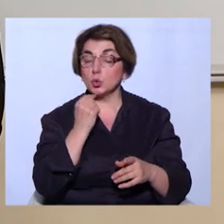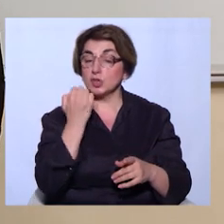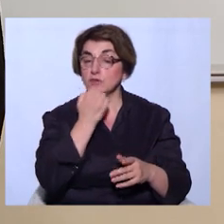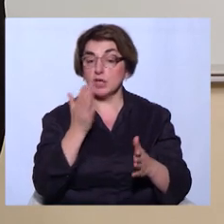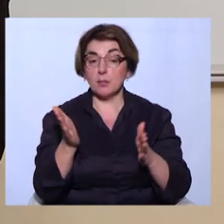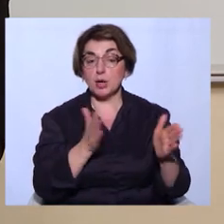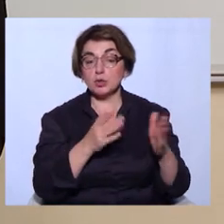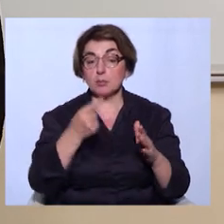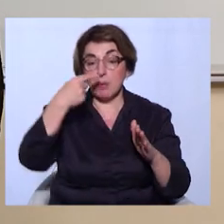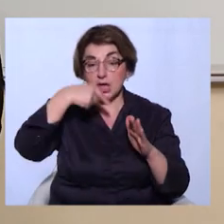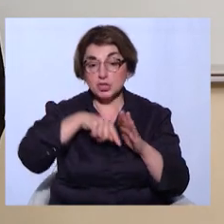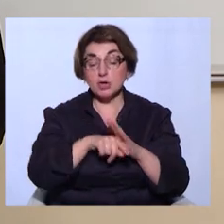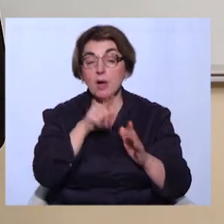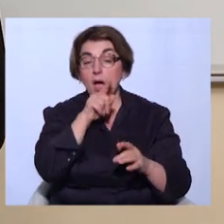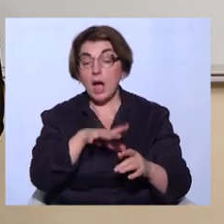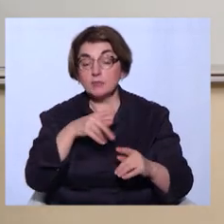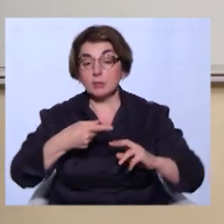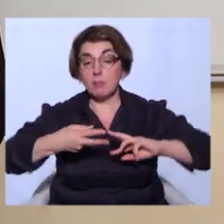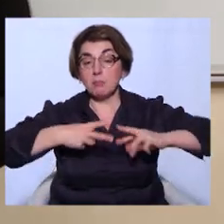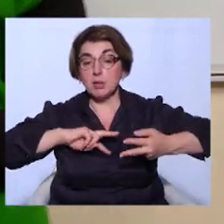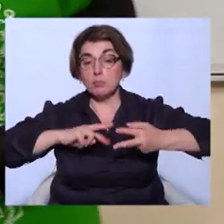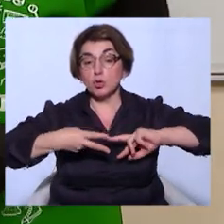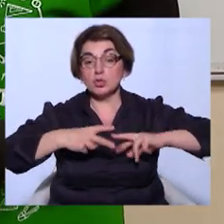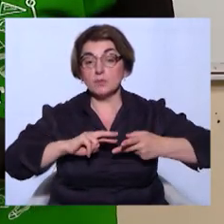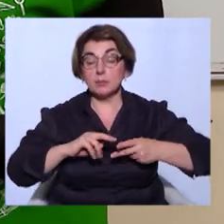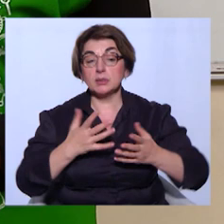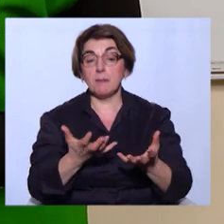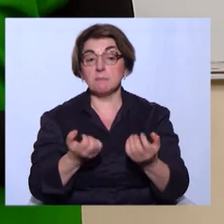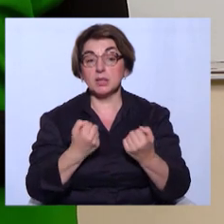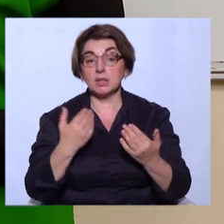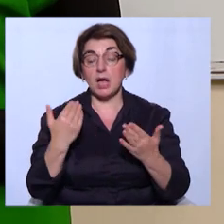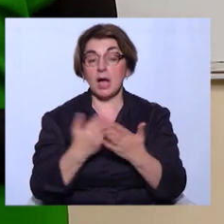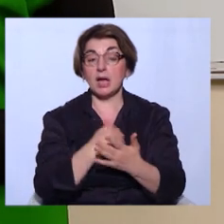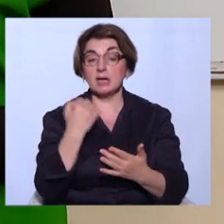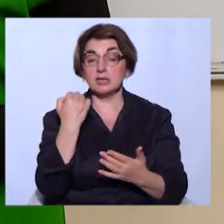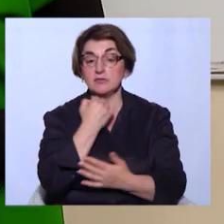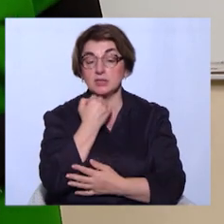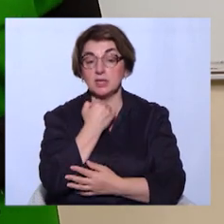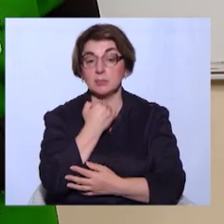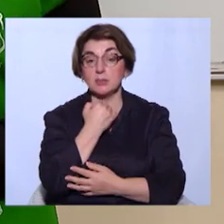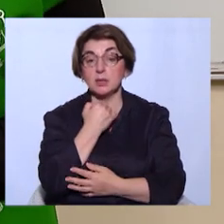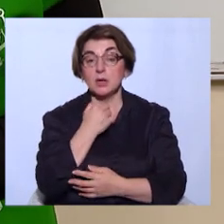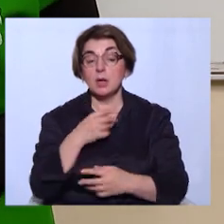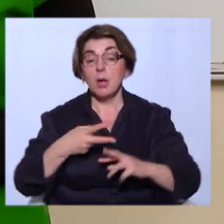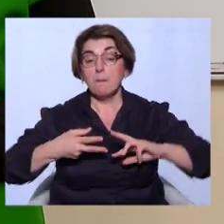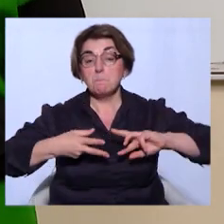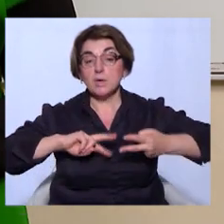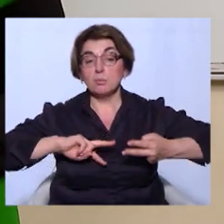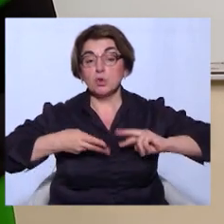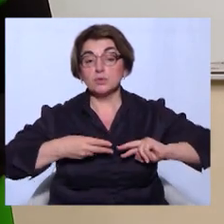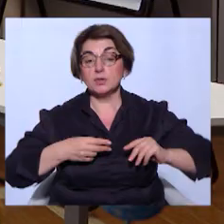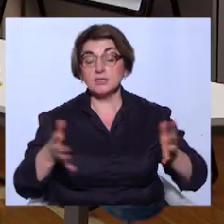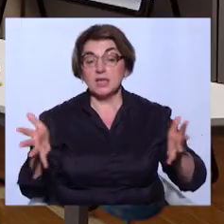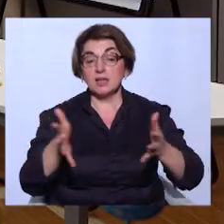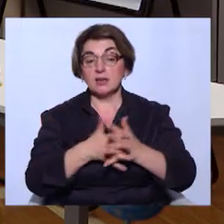მათში შემავალი ატომები მიმოიცვლებიან და მიიღება ახალი ნივთიერებები, მიმოცვლის რეაქცია